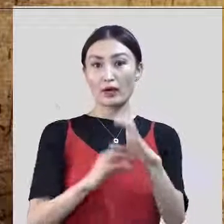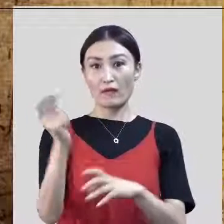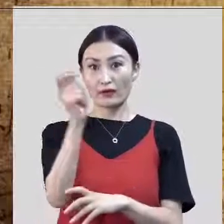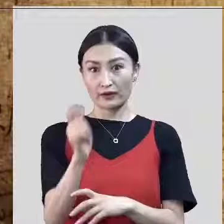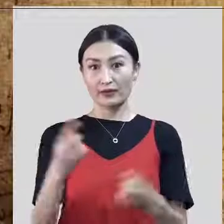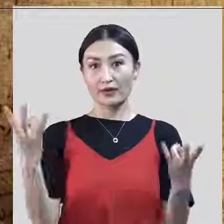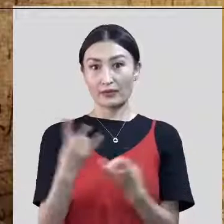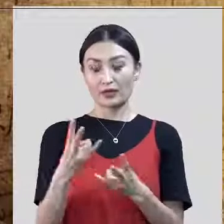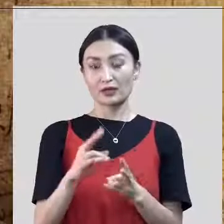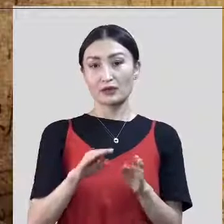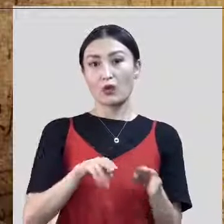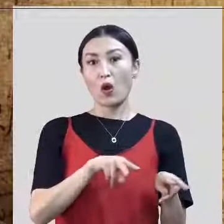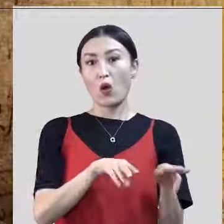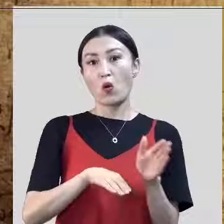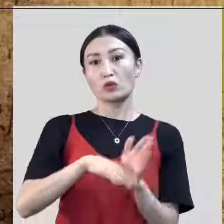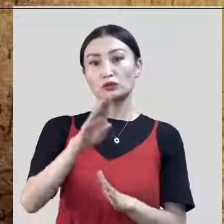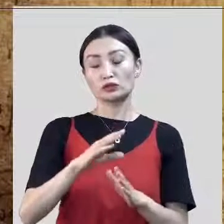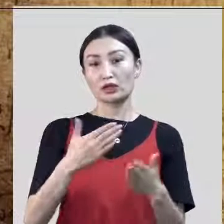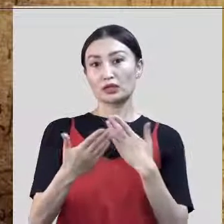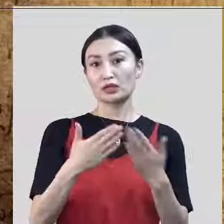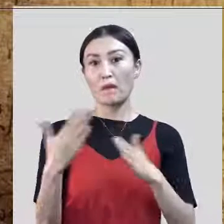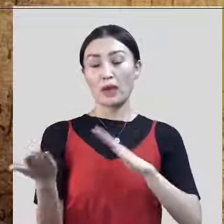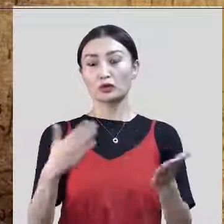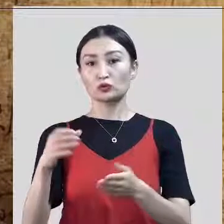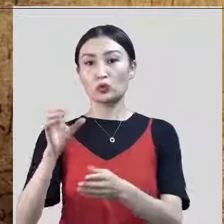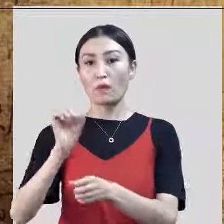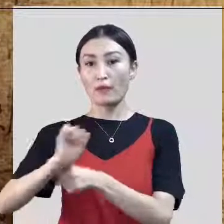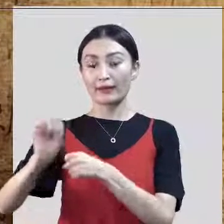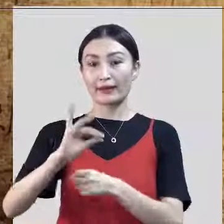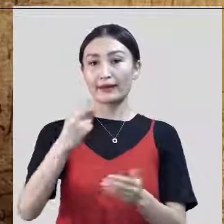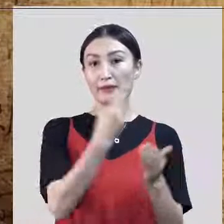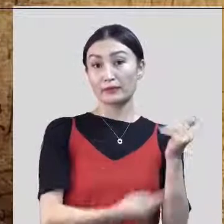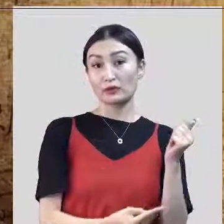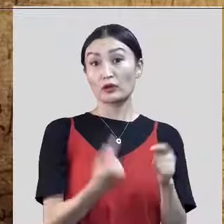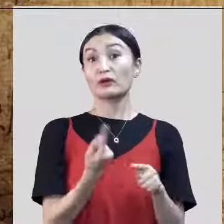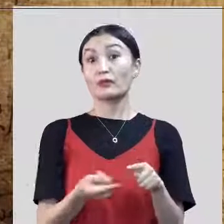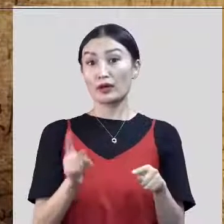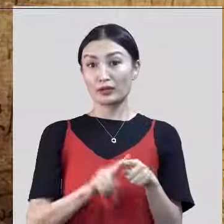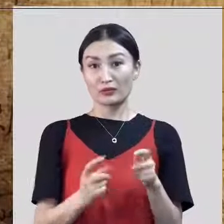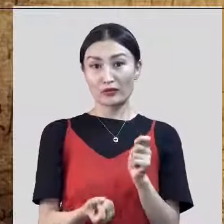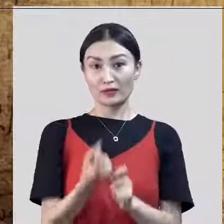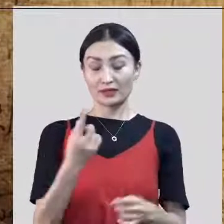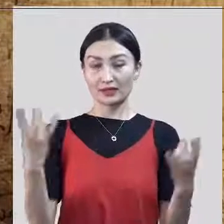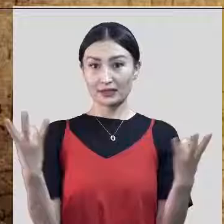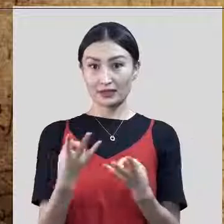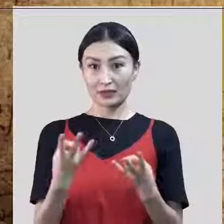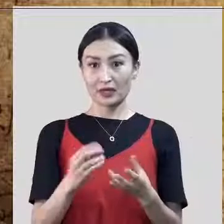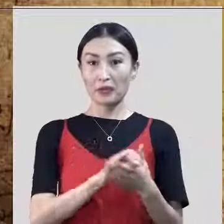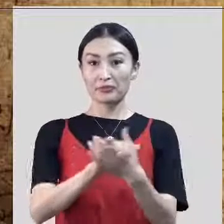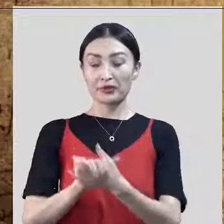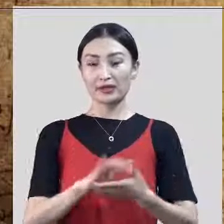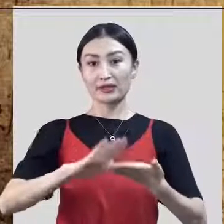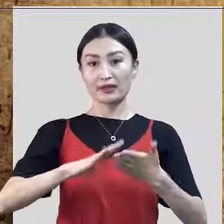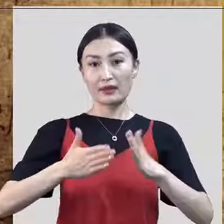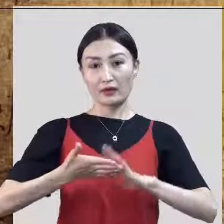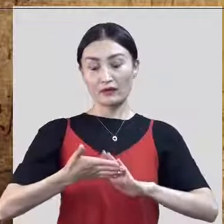было урегулировать отношения между победителями и побежденными поэтому возникла необходимость мирных